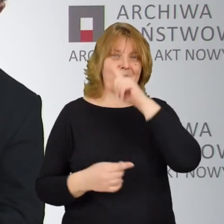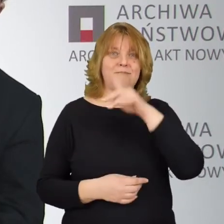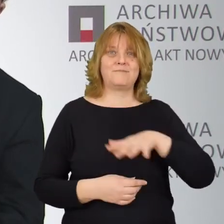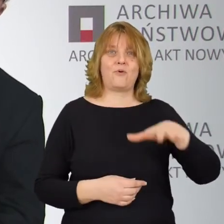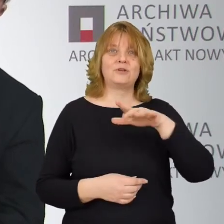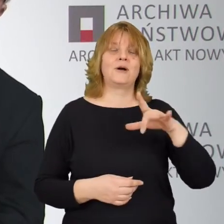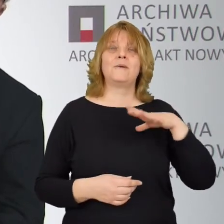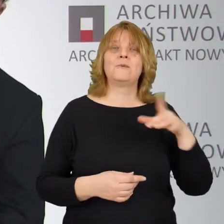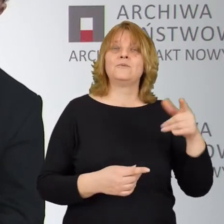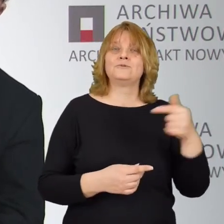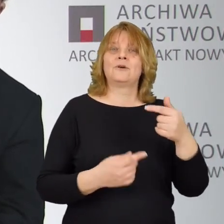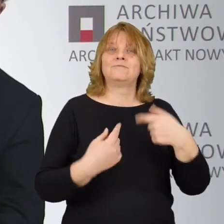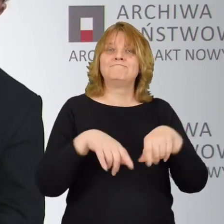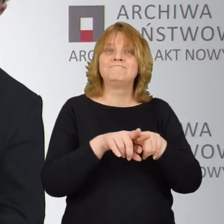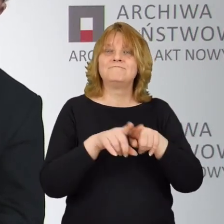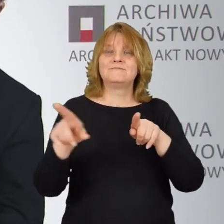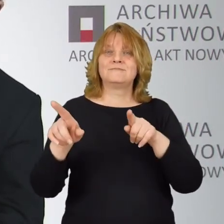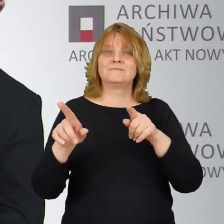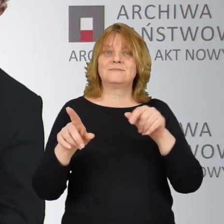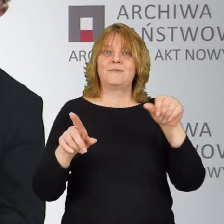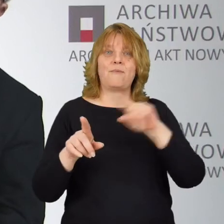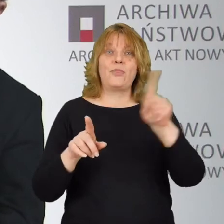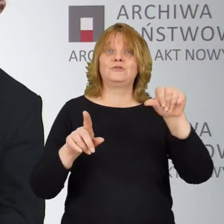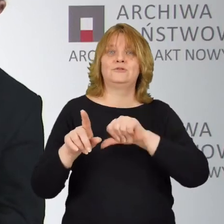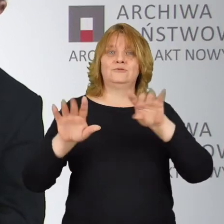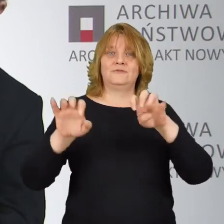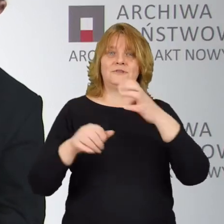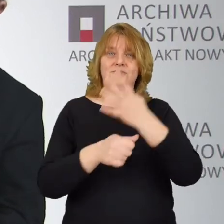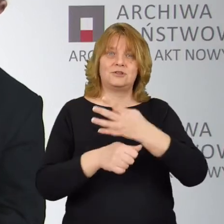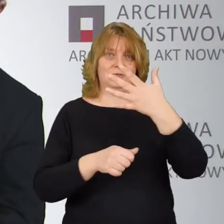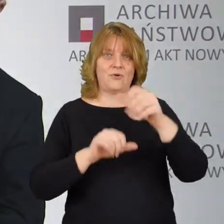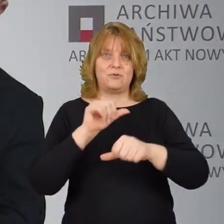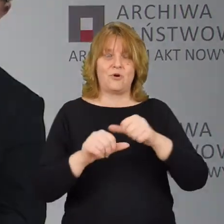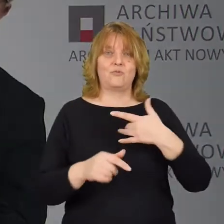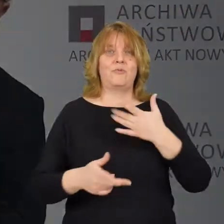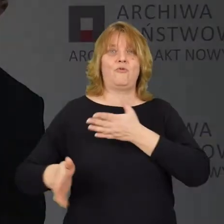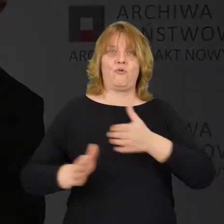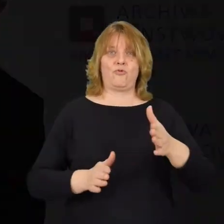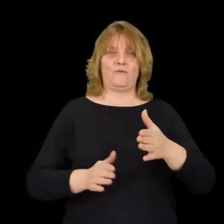przyszła na bagnetach Armii Czerwonej po 1944 roku.